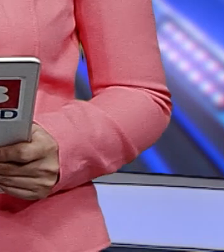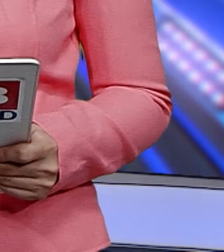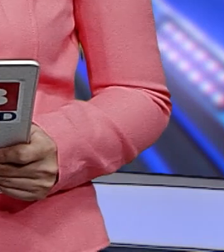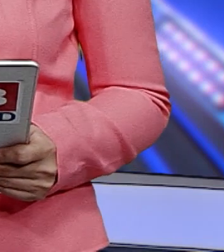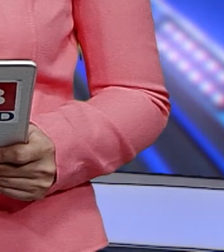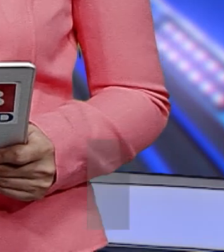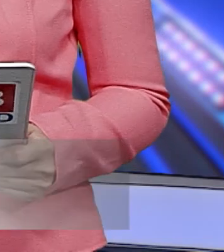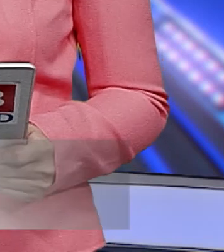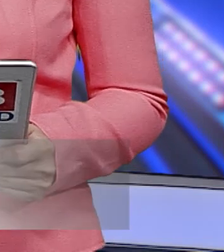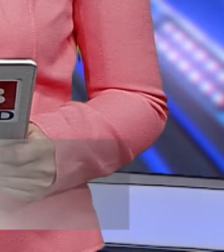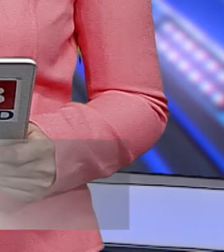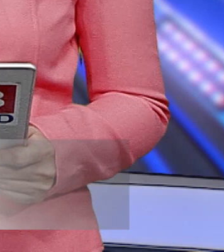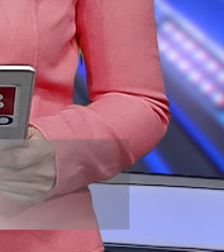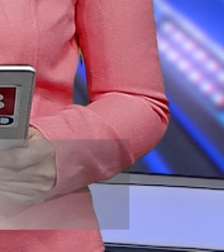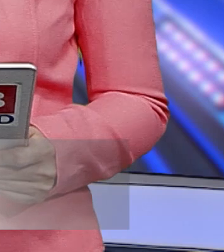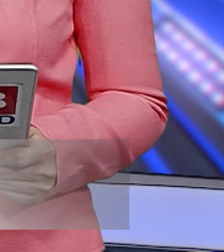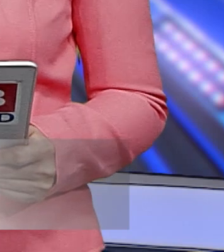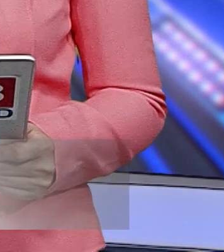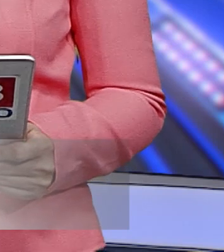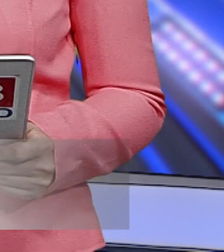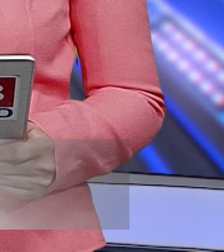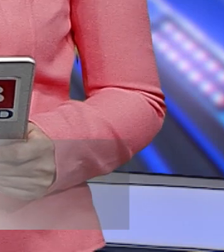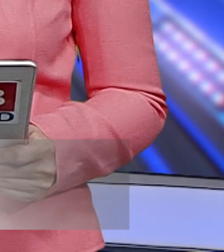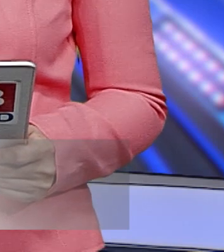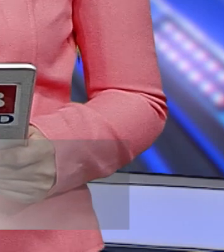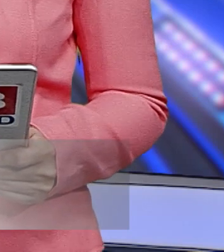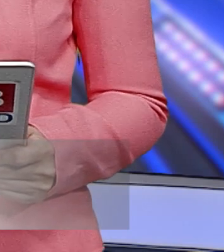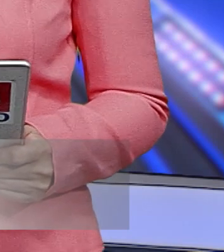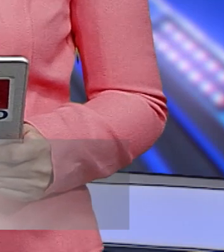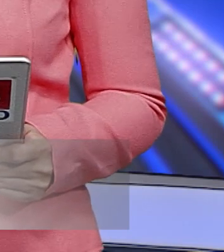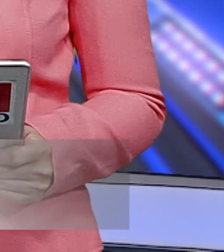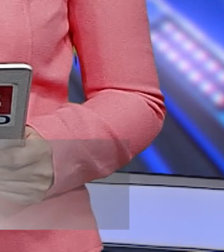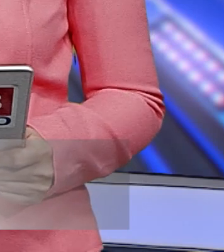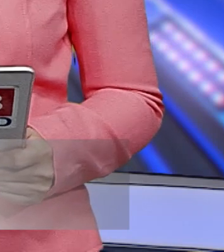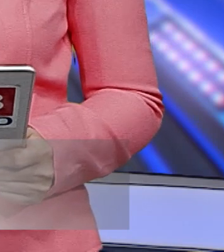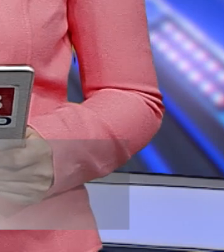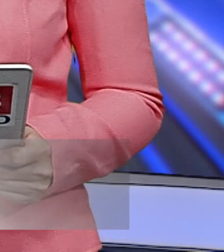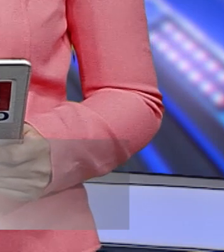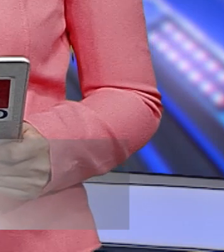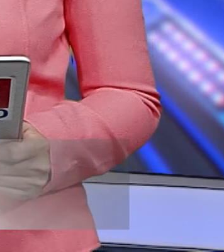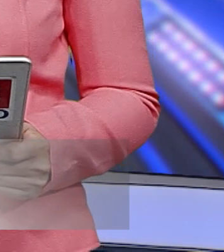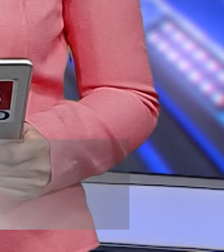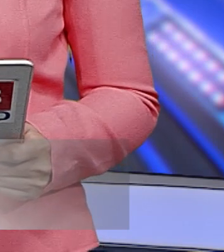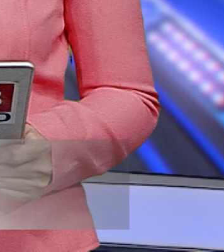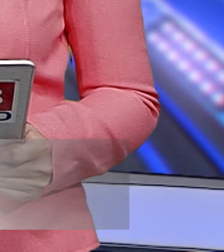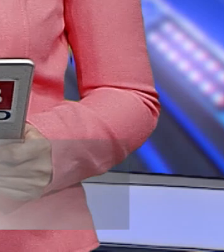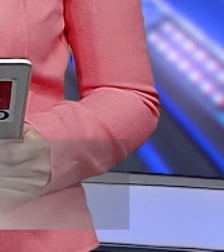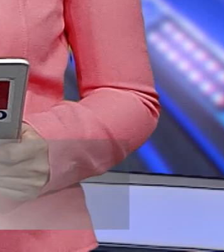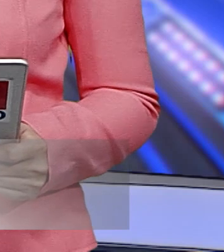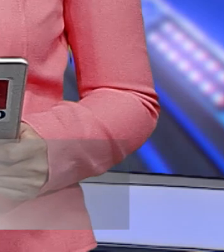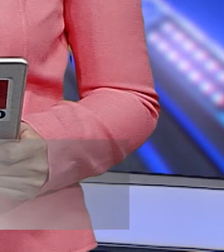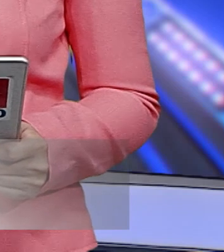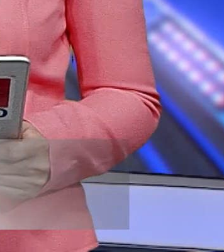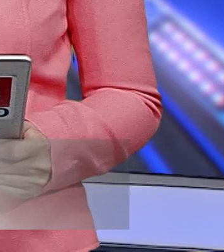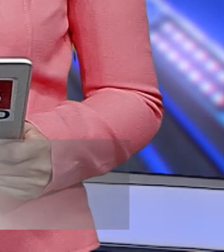өнгөрүүлдэг уламжлалтай Монголын үндэсний олимпийн хороноос энэ жилийн олимпийн өдрийг өгтөж цуврал үйл ажиллагааг явуулж байгаа. Энэ хүрээнд